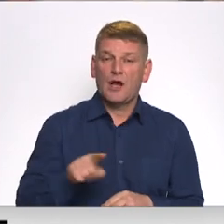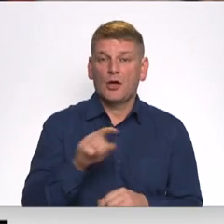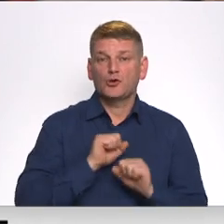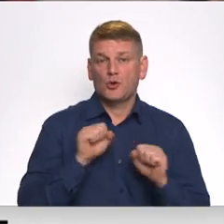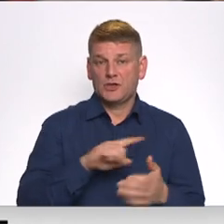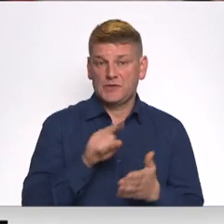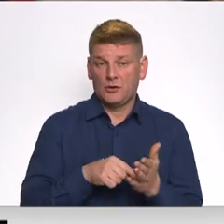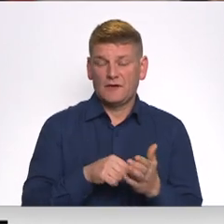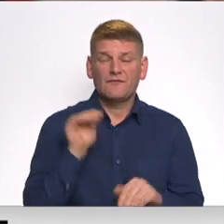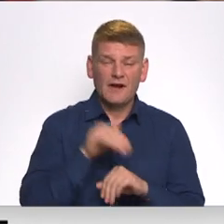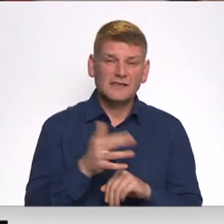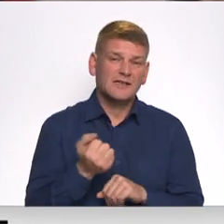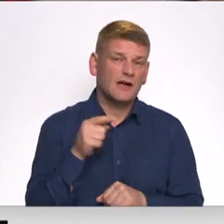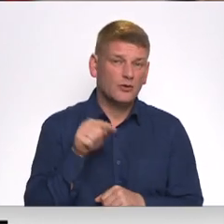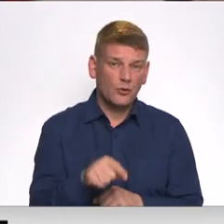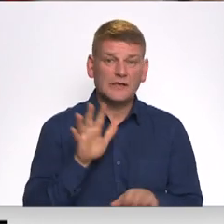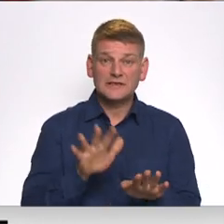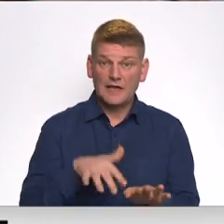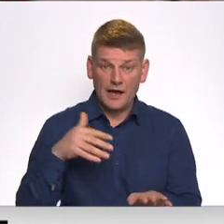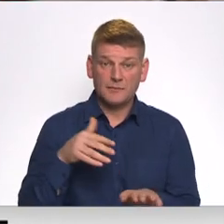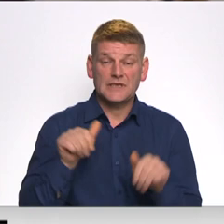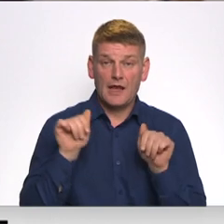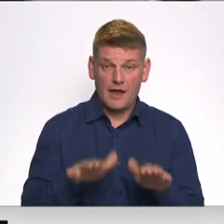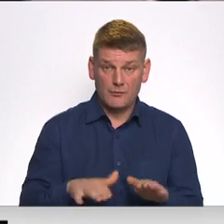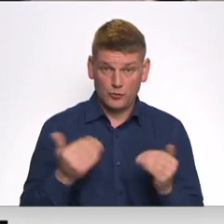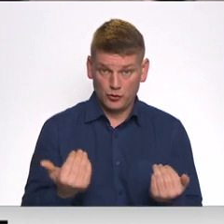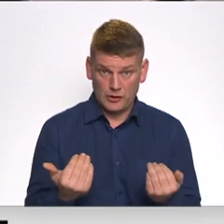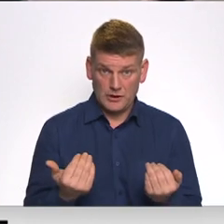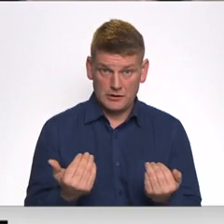jautājums. Faktiski ar šo saimas lēmumu šodien